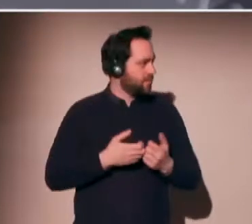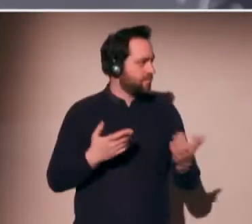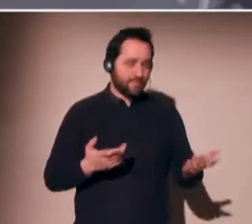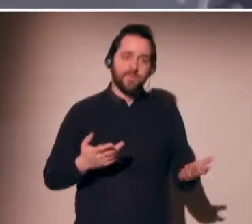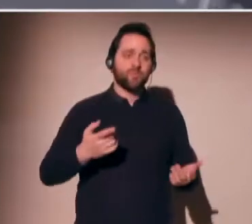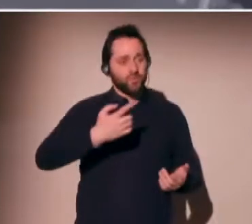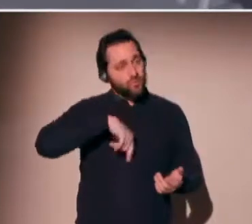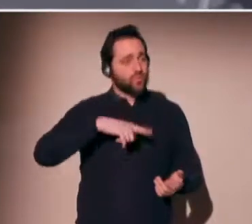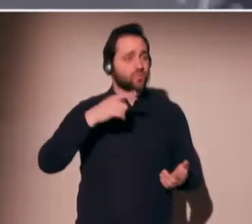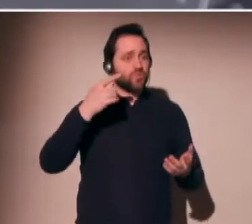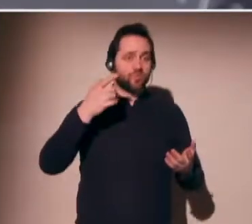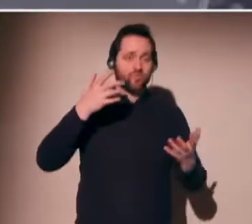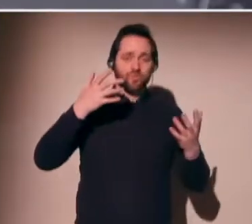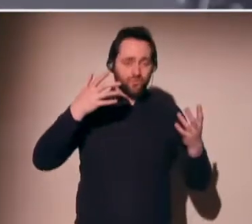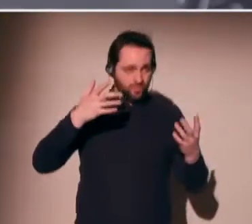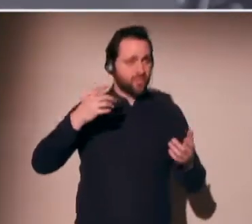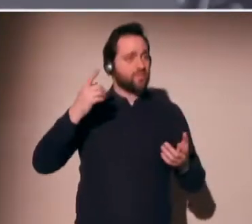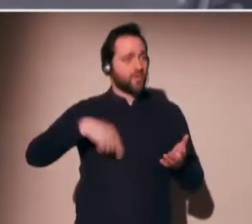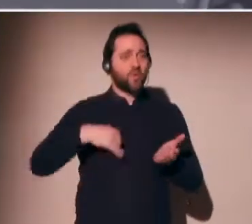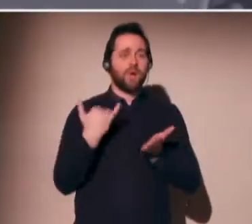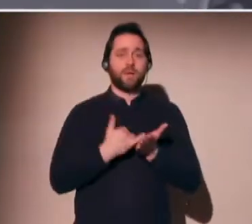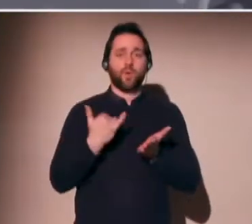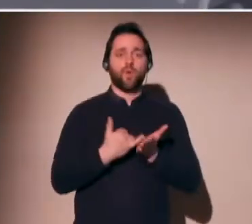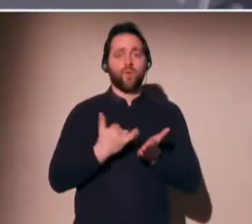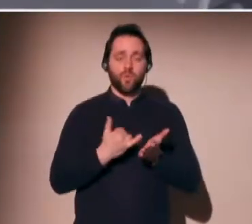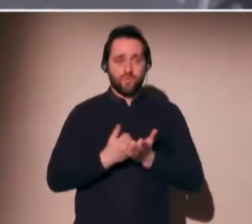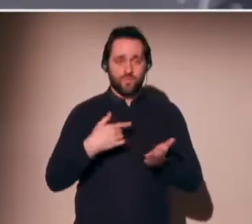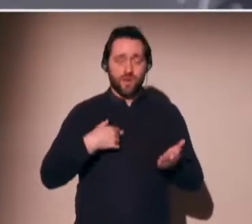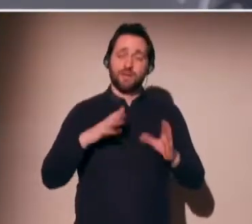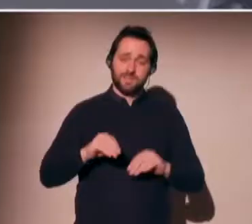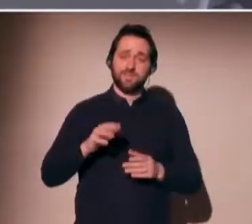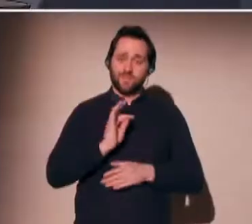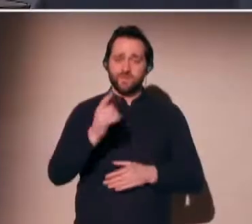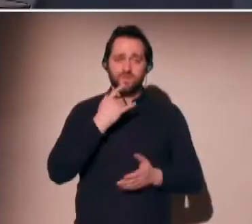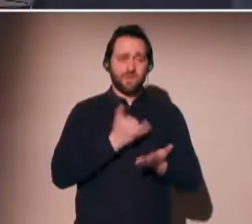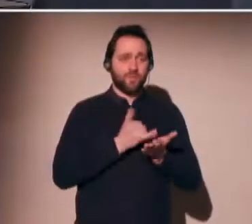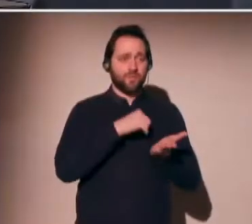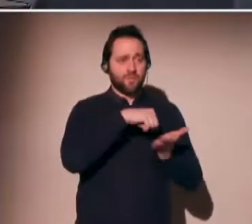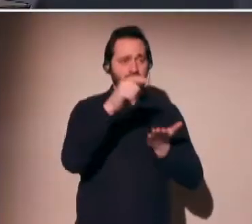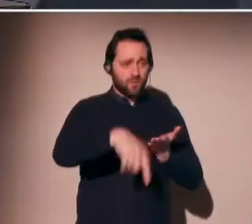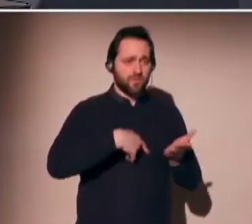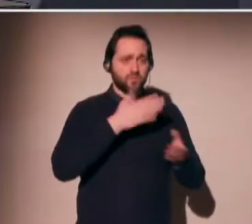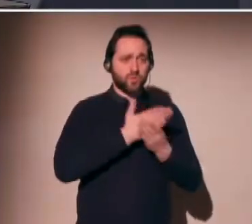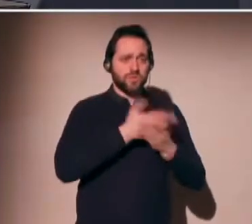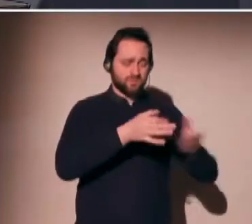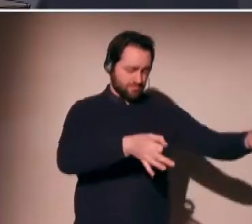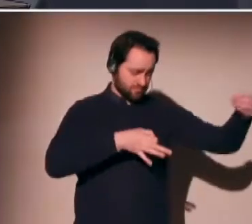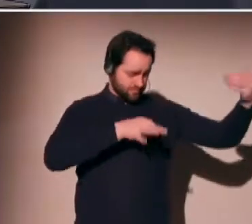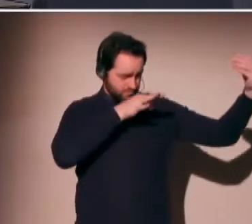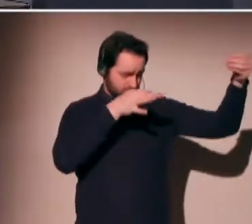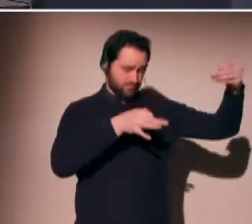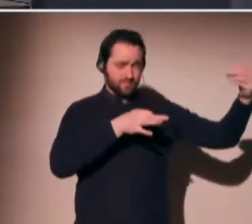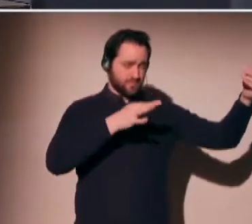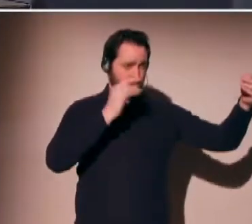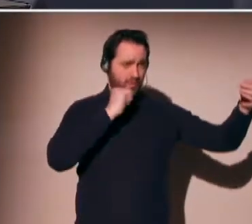pour traduire le français incompréhensible de mes dossiers de déclaration d'impôts en un anglais